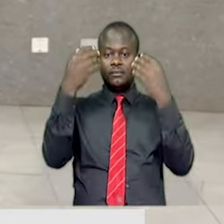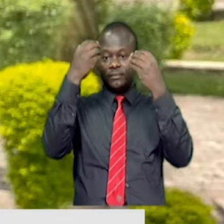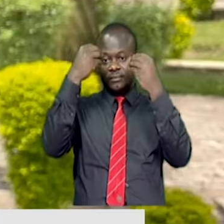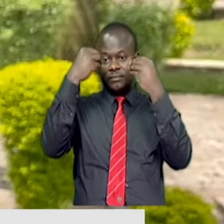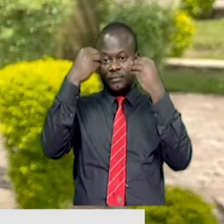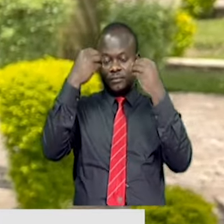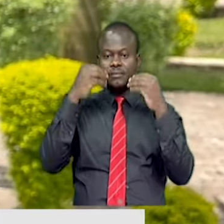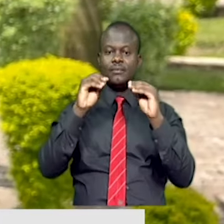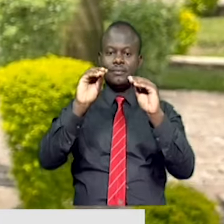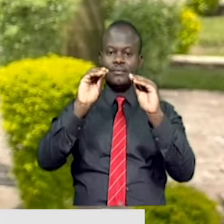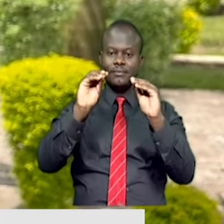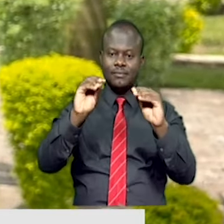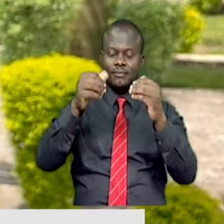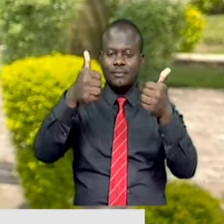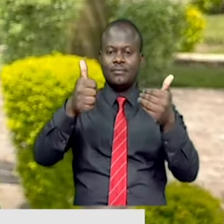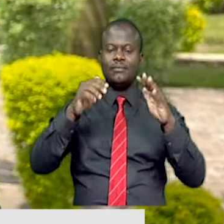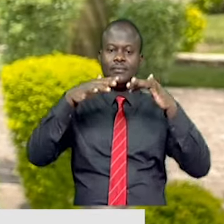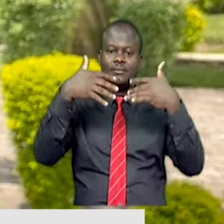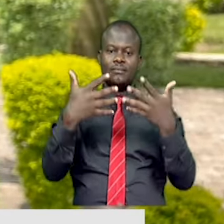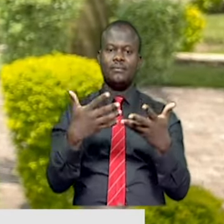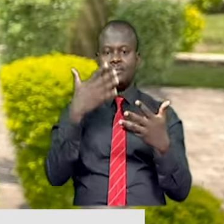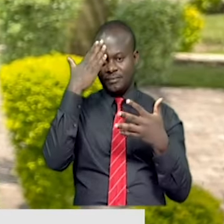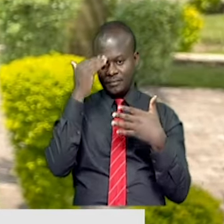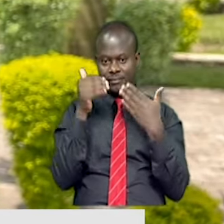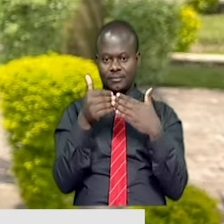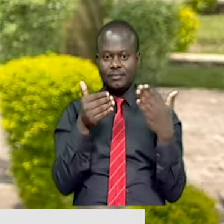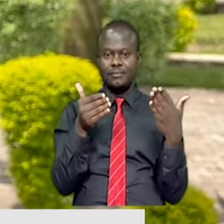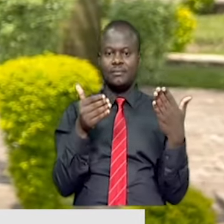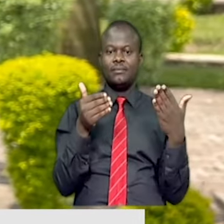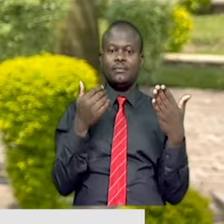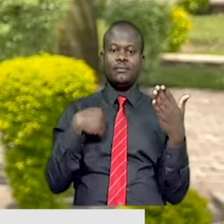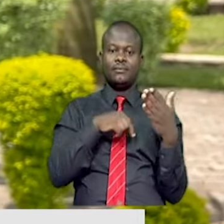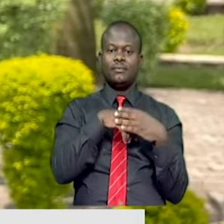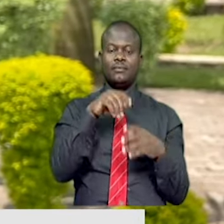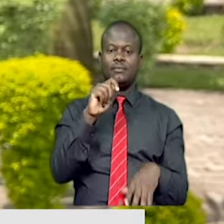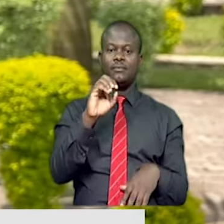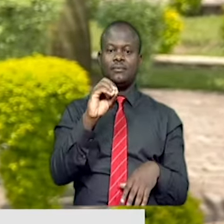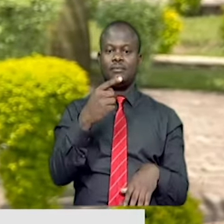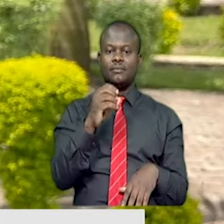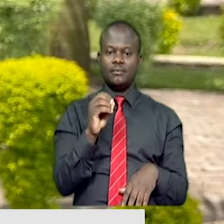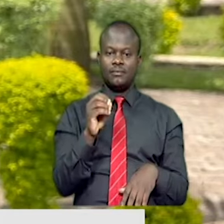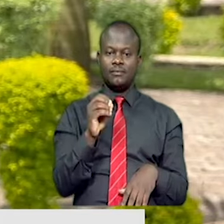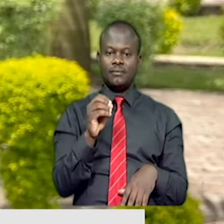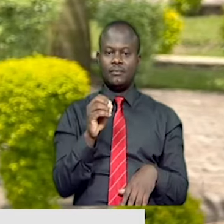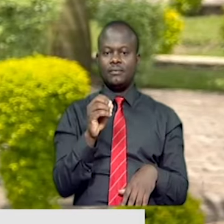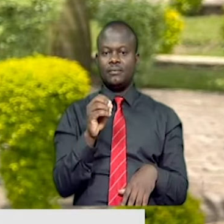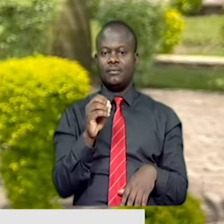kutwigisha nishimiye kuko wacu muri Togo baratuvuga